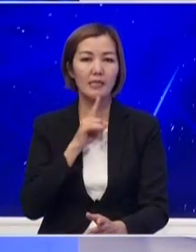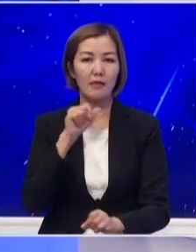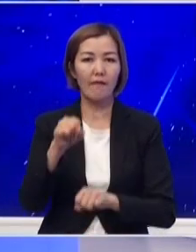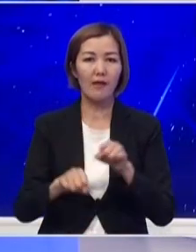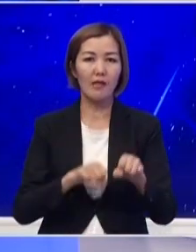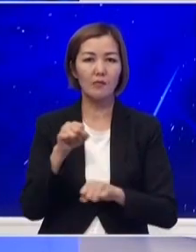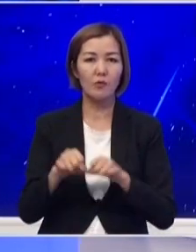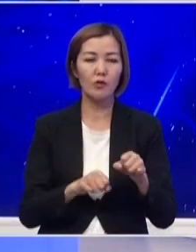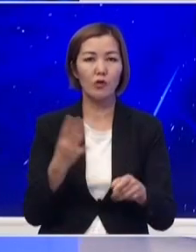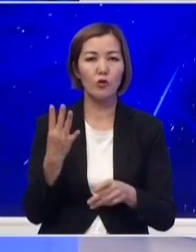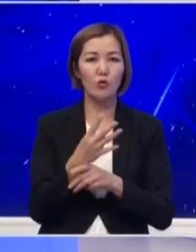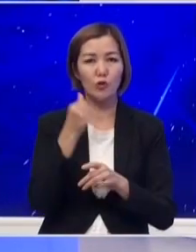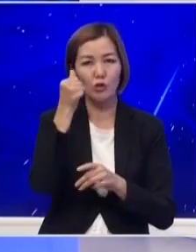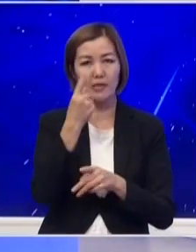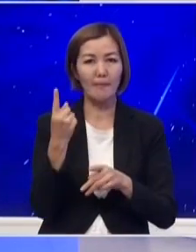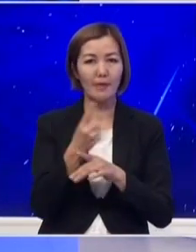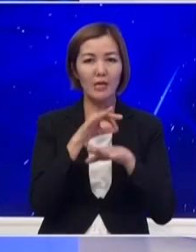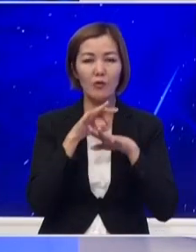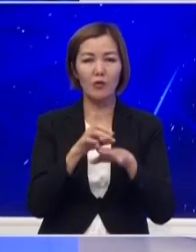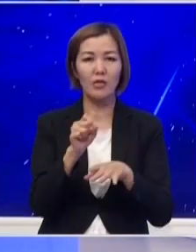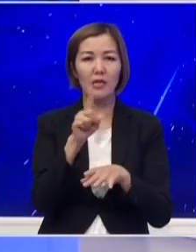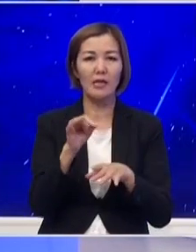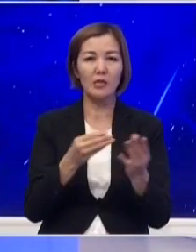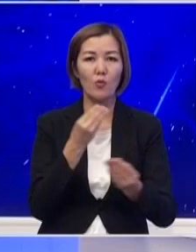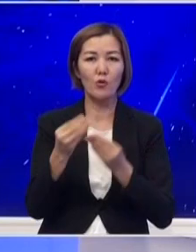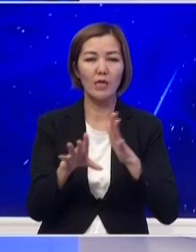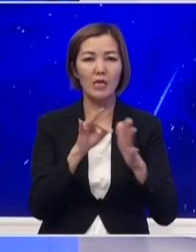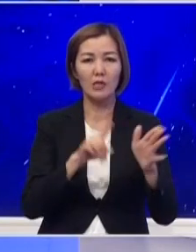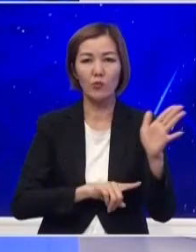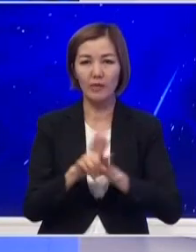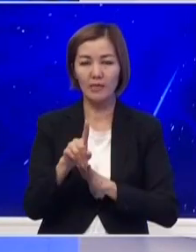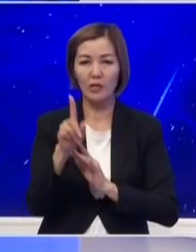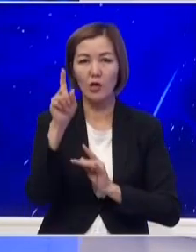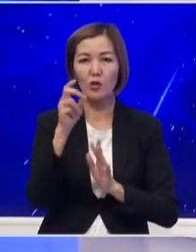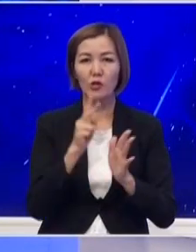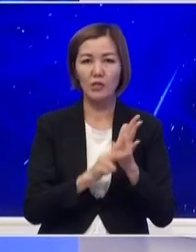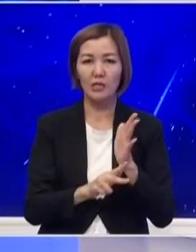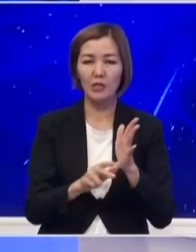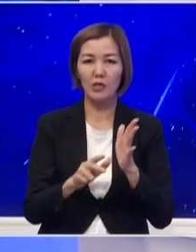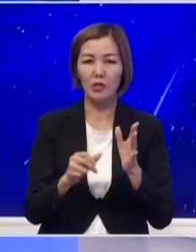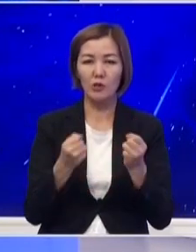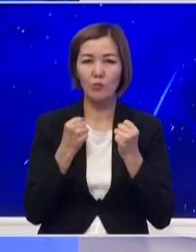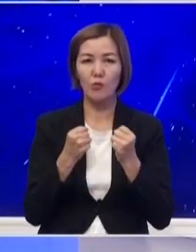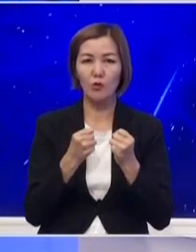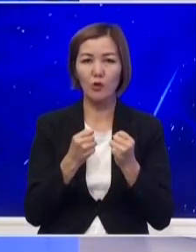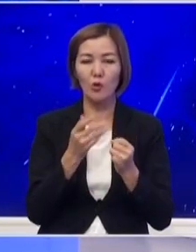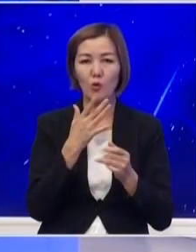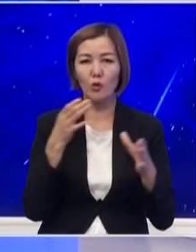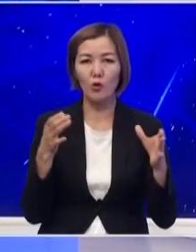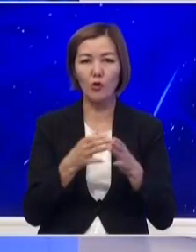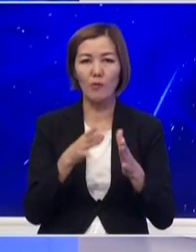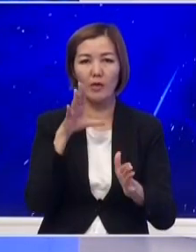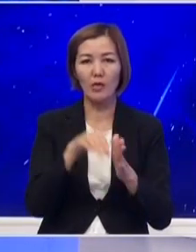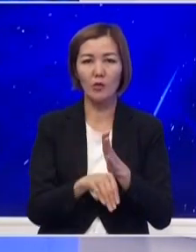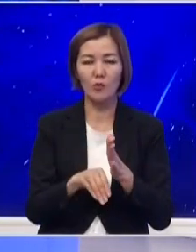Қазақстанда велоспорттан 4 жылда бір өтетін Азия ойындарына іріктеу басталды. Оған 180-ге жуық шабандоз ұлттық құрама